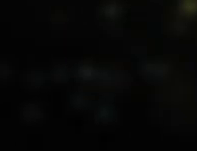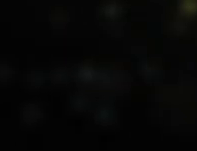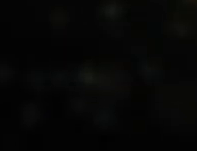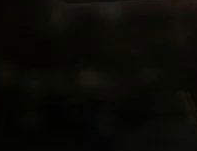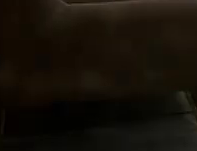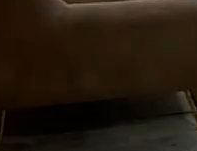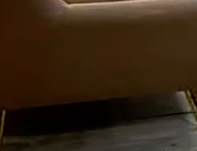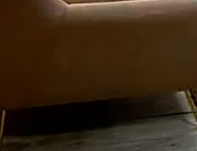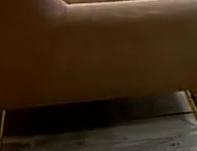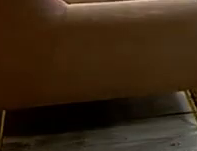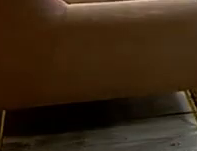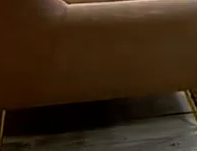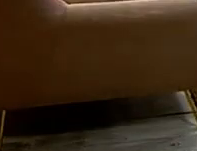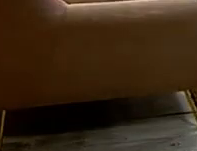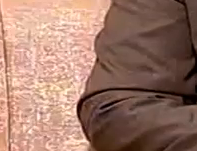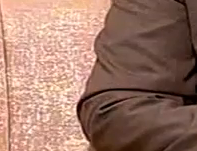وعدته.